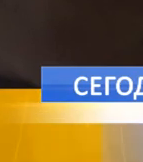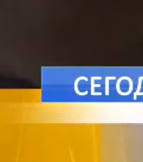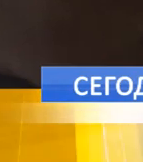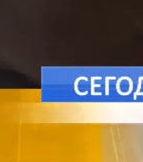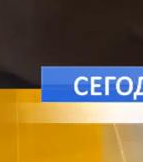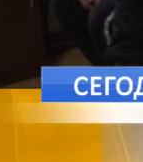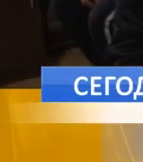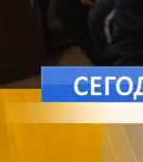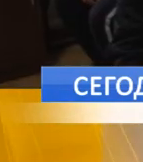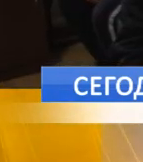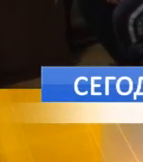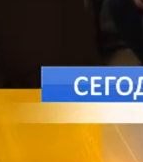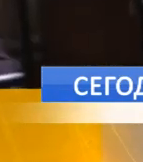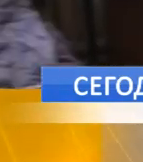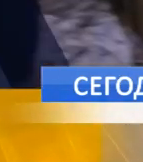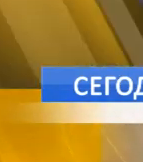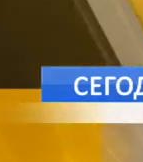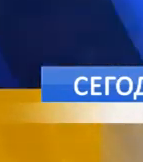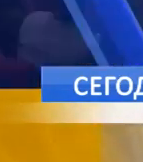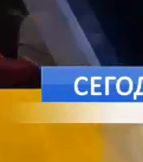нарушения миграционного законодательства.